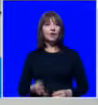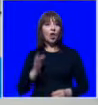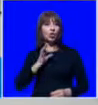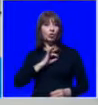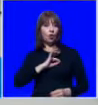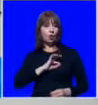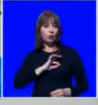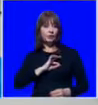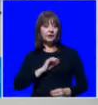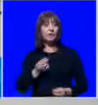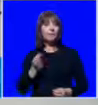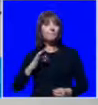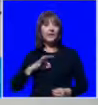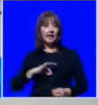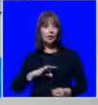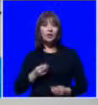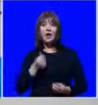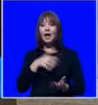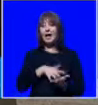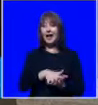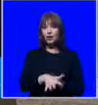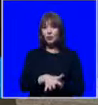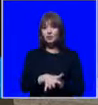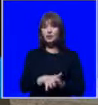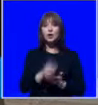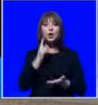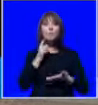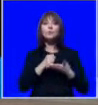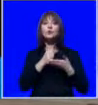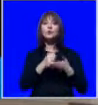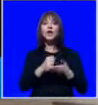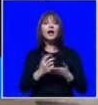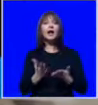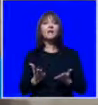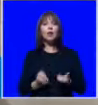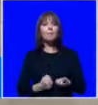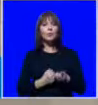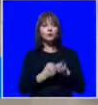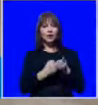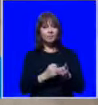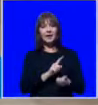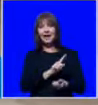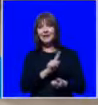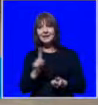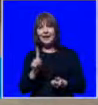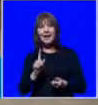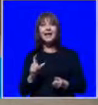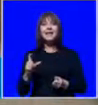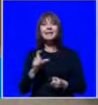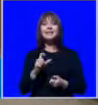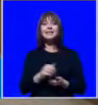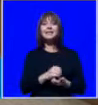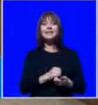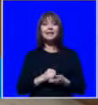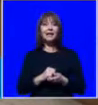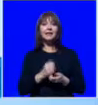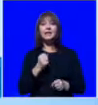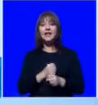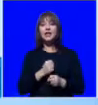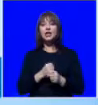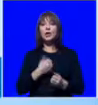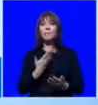Доходи, приходи, разходи. На фокус – бюджет. Какво подкрепиха и какво не синдикатите и работодателите в Тристранния